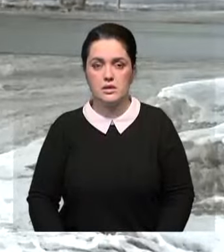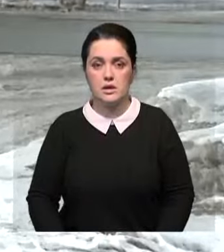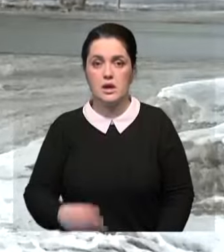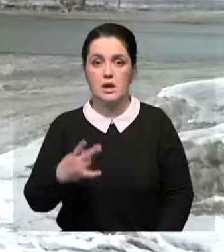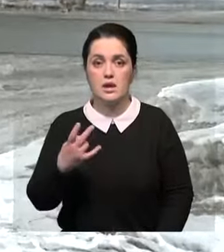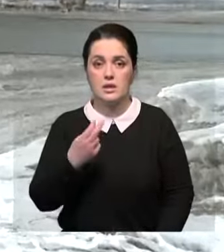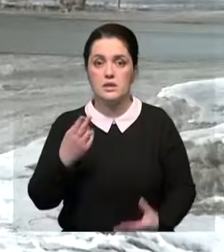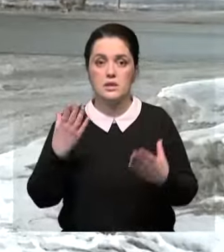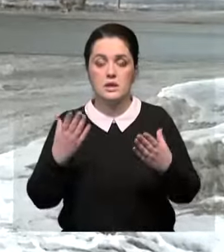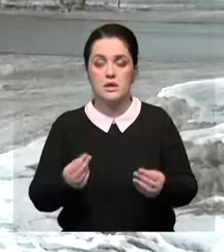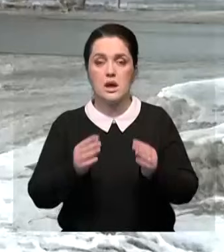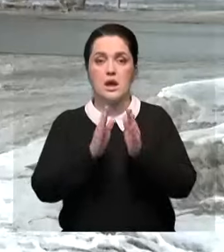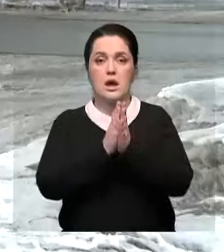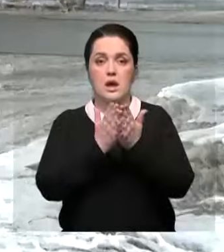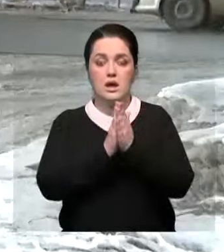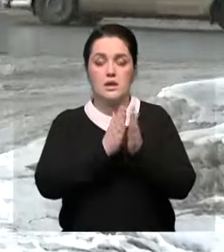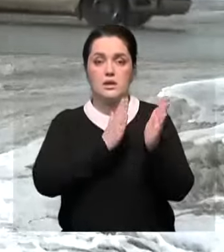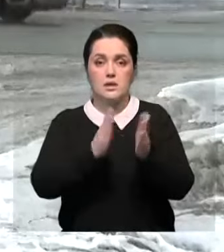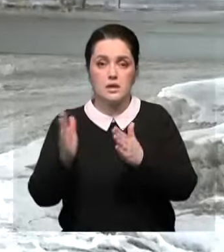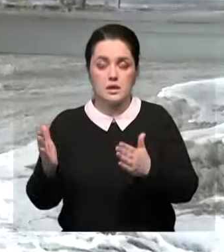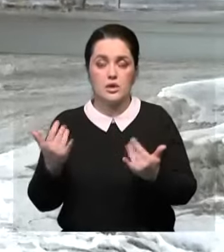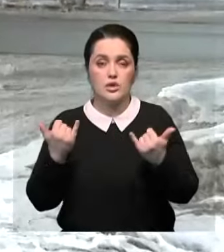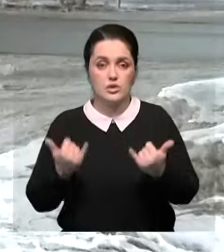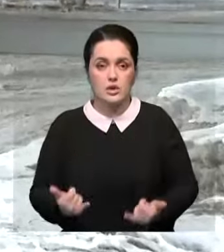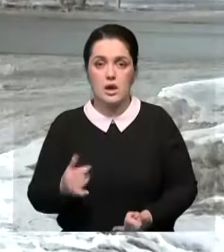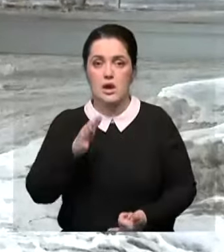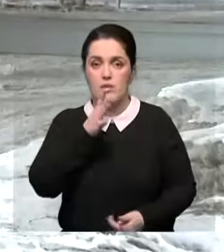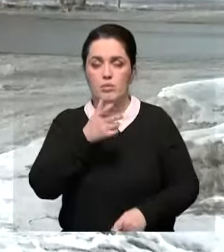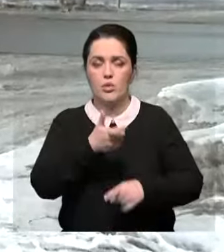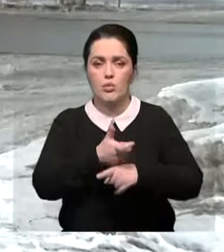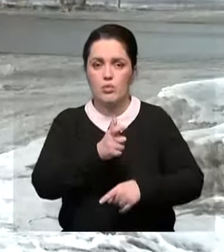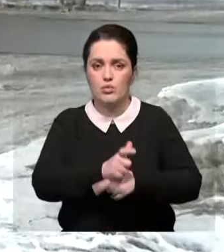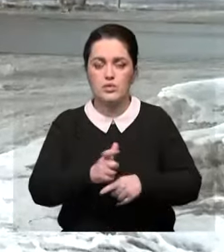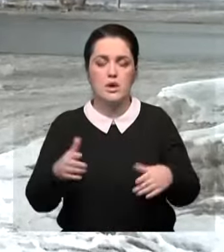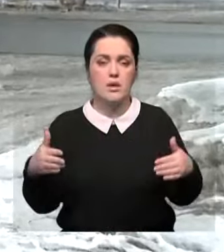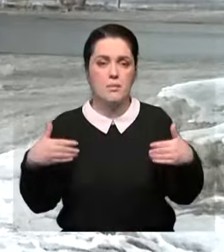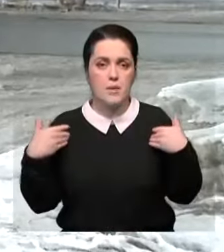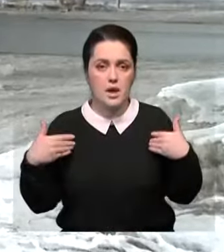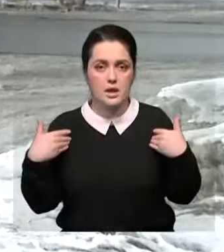национального дня книги, потому что в наш век это очень полезно.